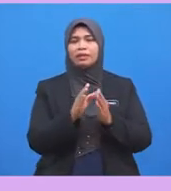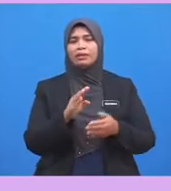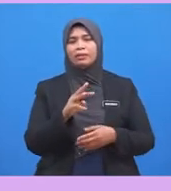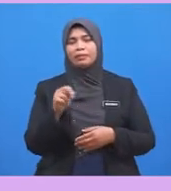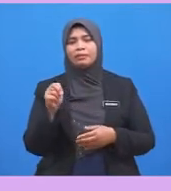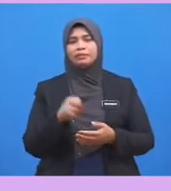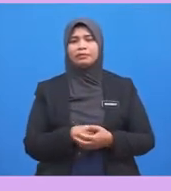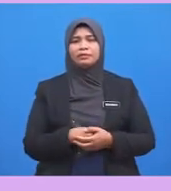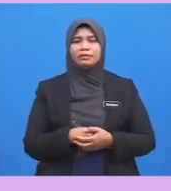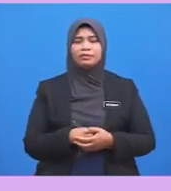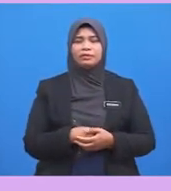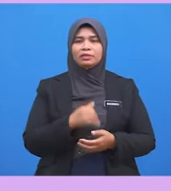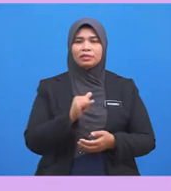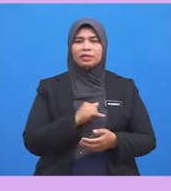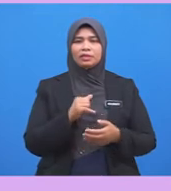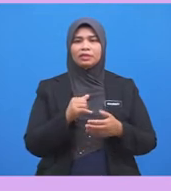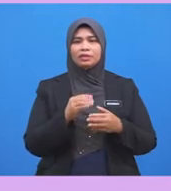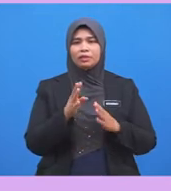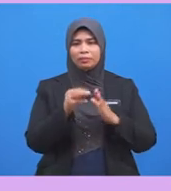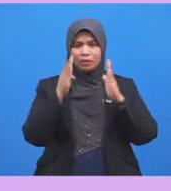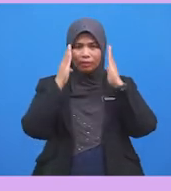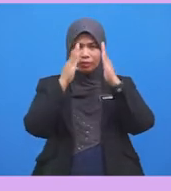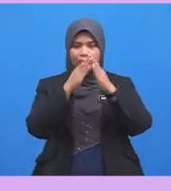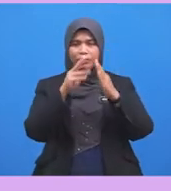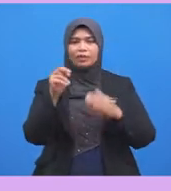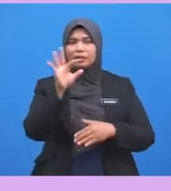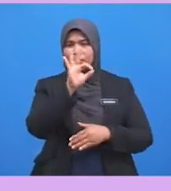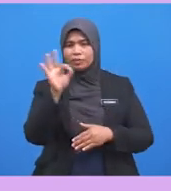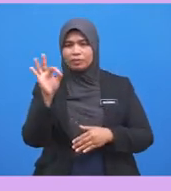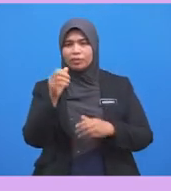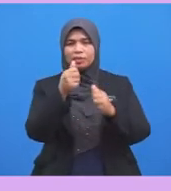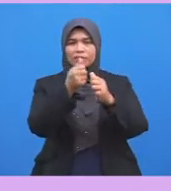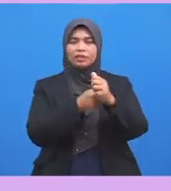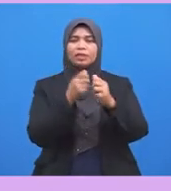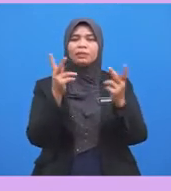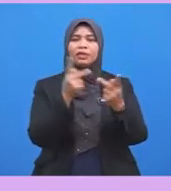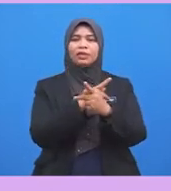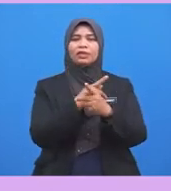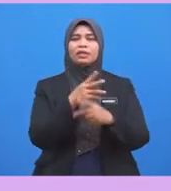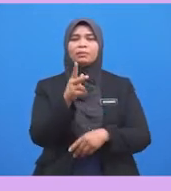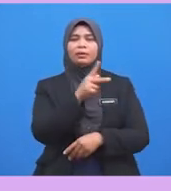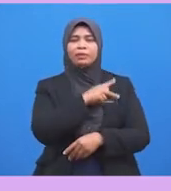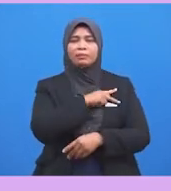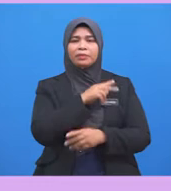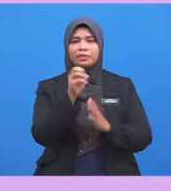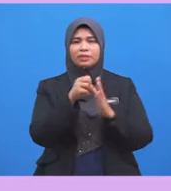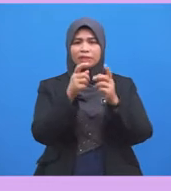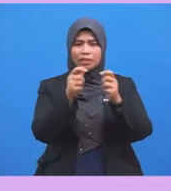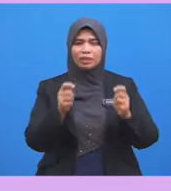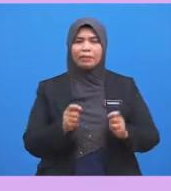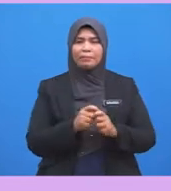kedua. Saya menumpukan ruang kosong setiap kali pemimpin